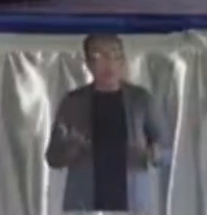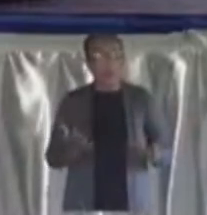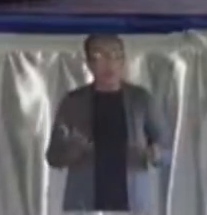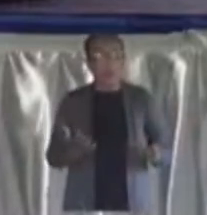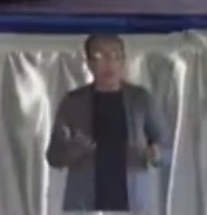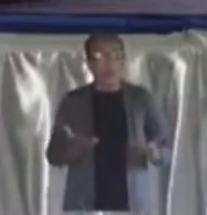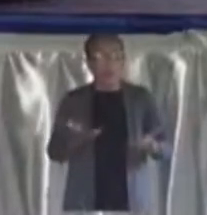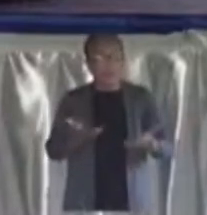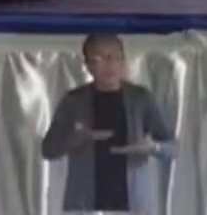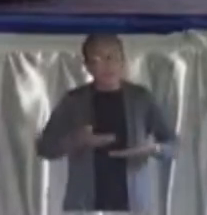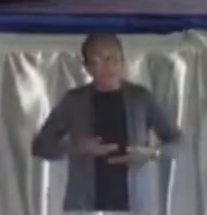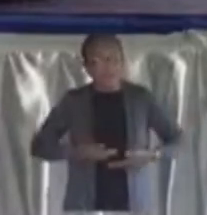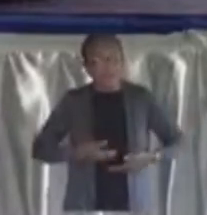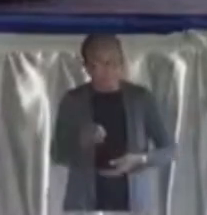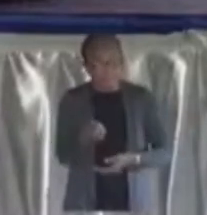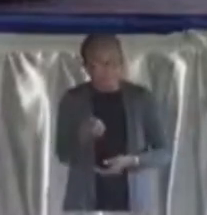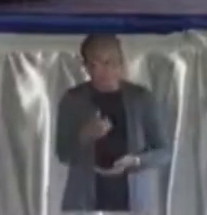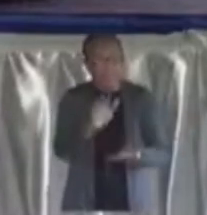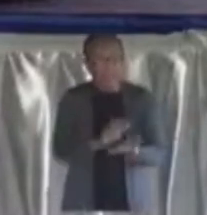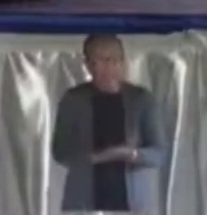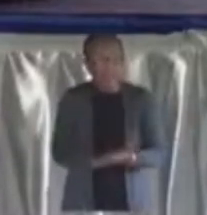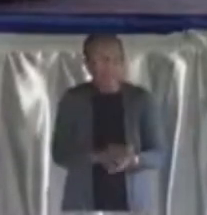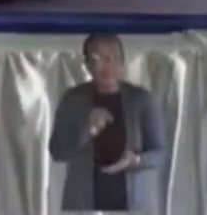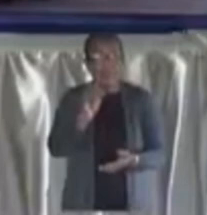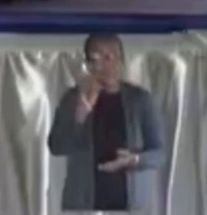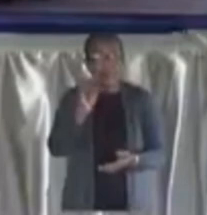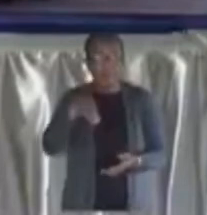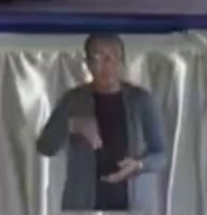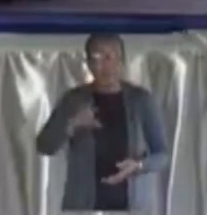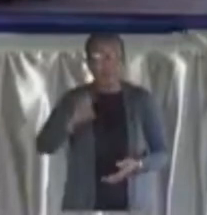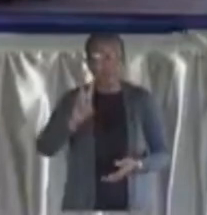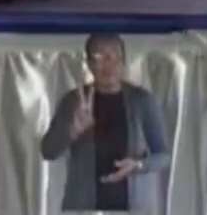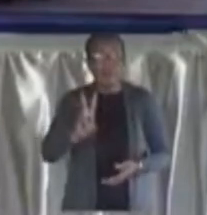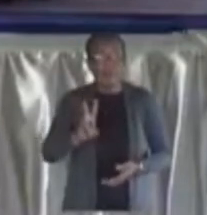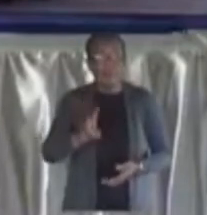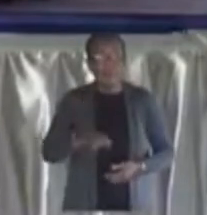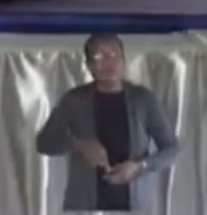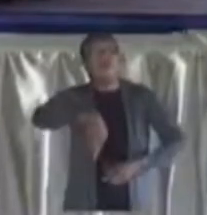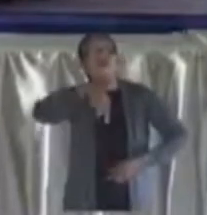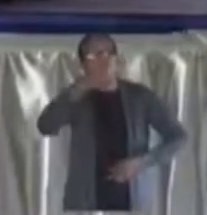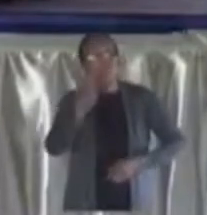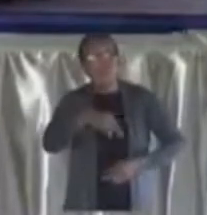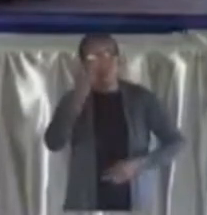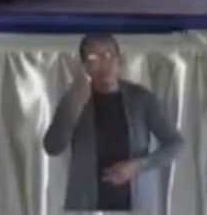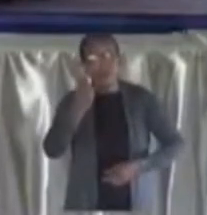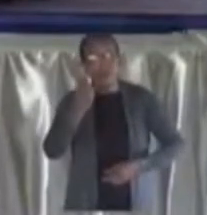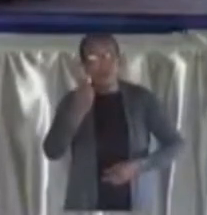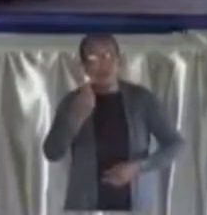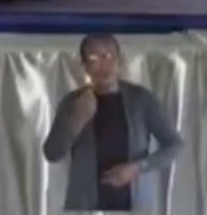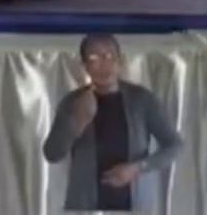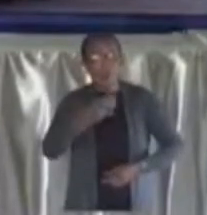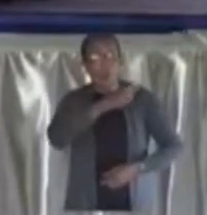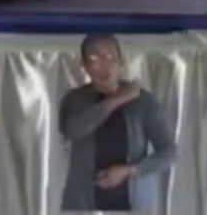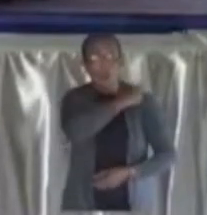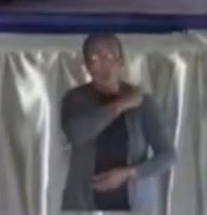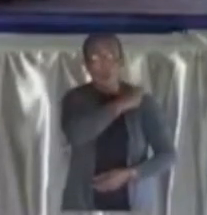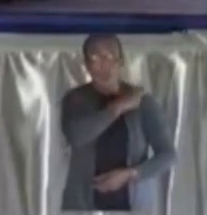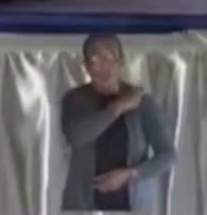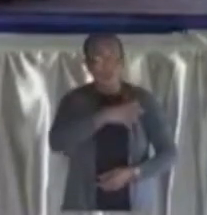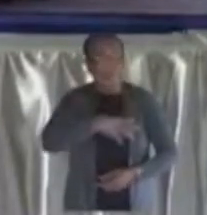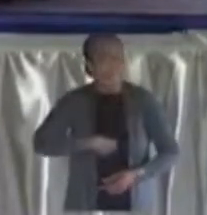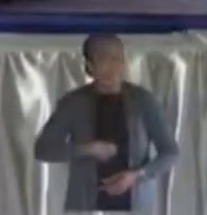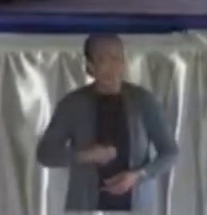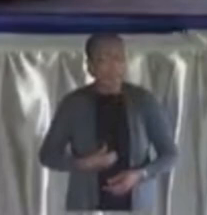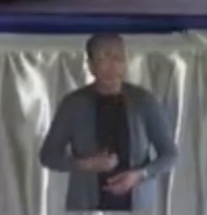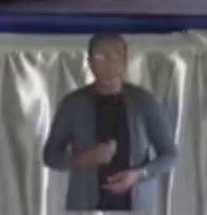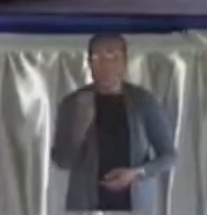Hij krijgt zijn salaris als directeur DNV. Is veel hoger dan een commissaris. En hij heeft geen dubbele salaris nodig.